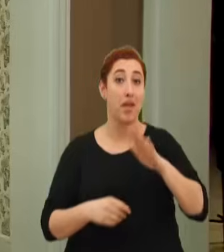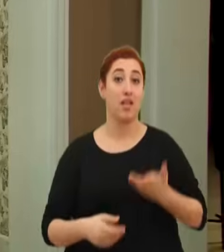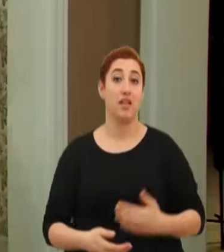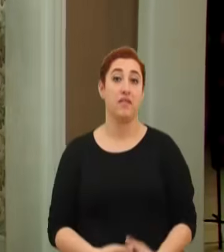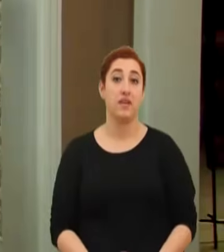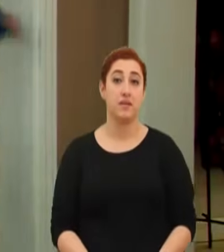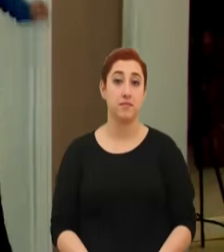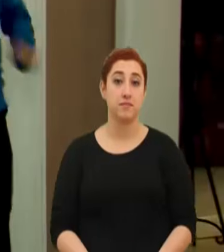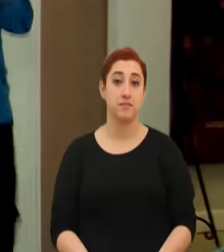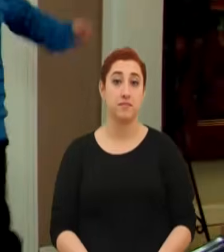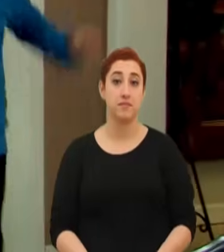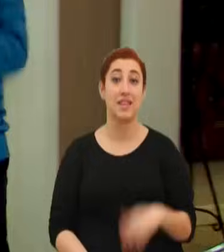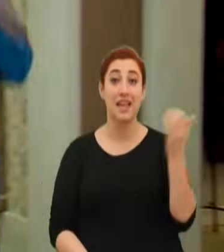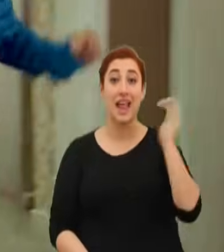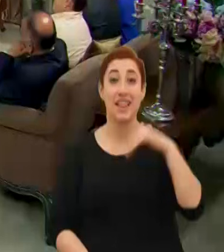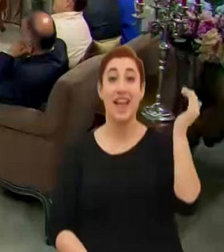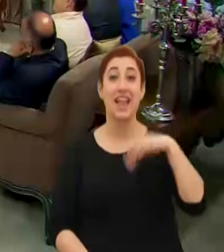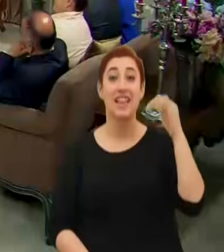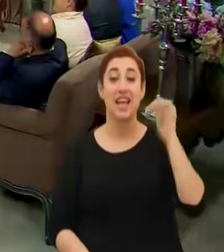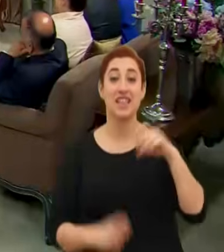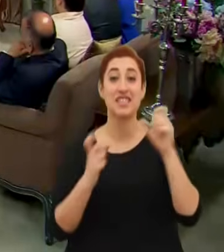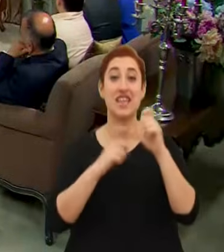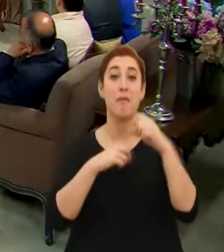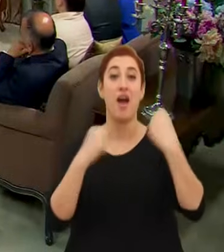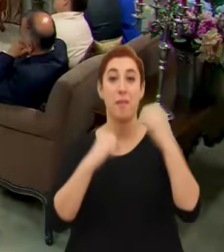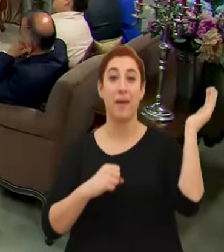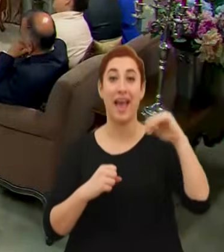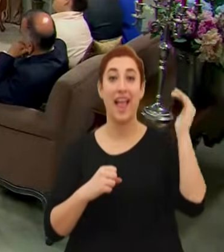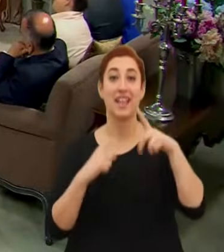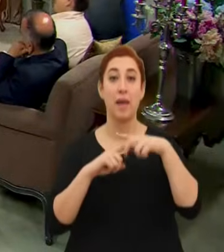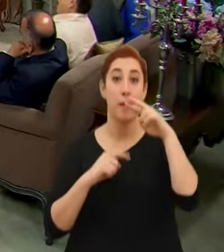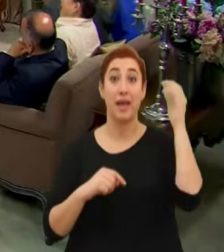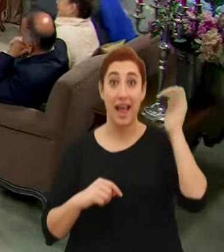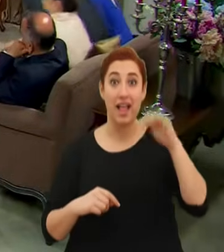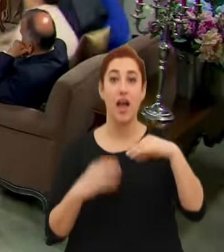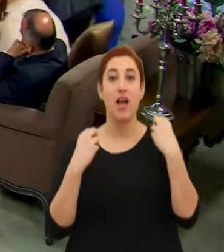bekliyor. Geldi, geldi. Zahra az geldi, gel Kemal Bey.